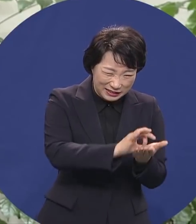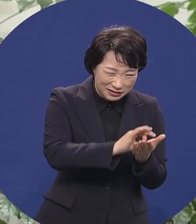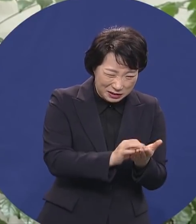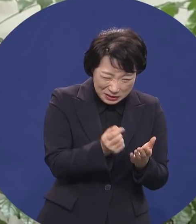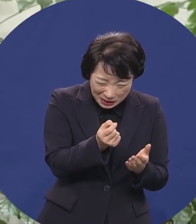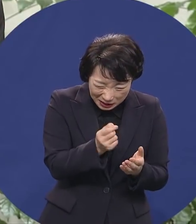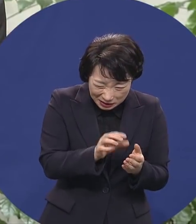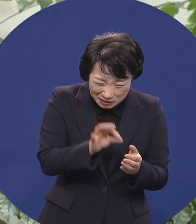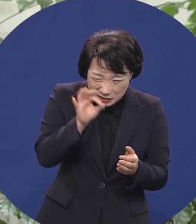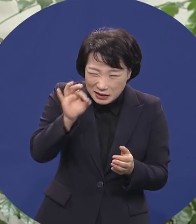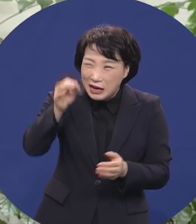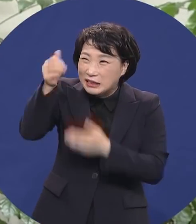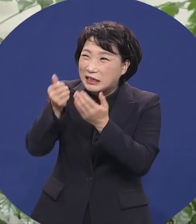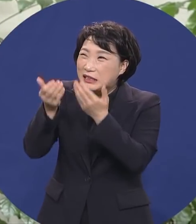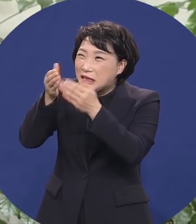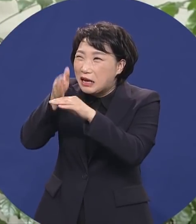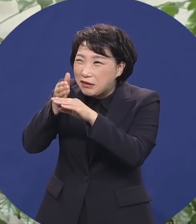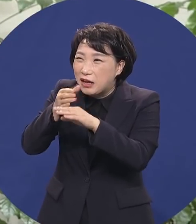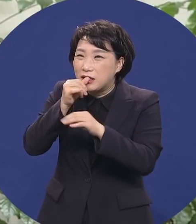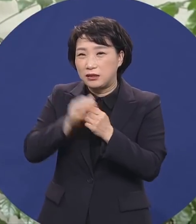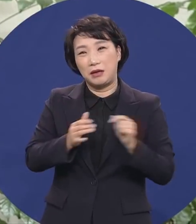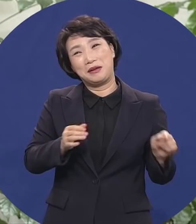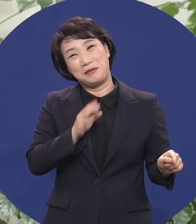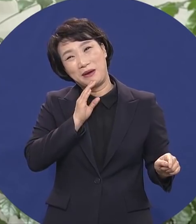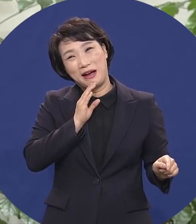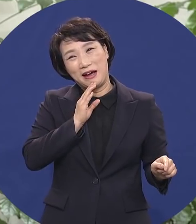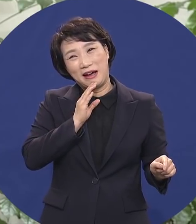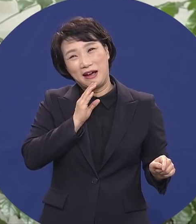드리겠지 감사하다고. 그렇지 않겠어요 여러분?